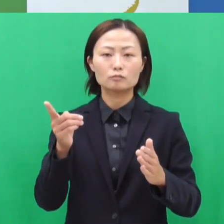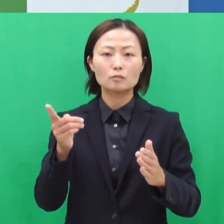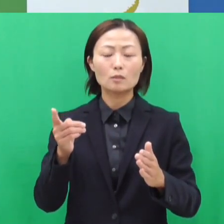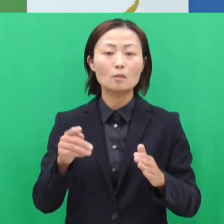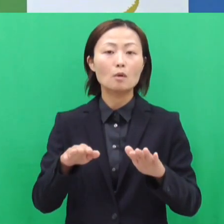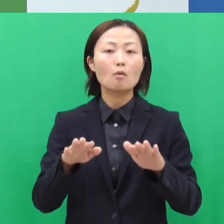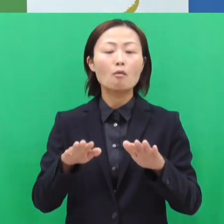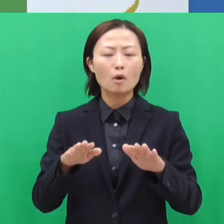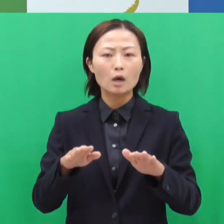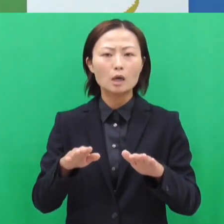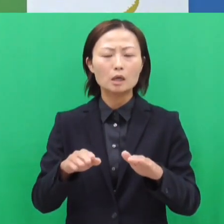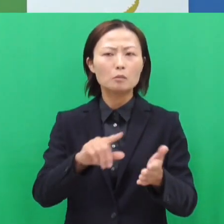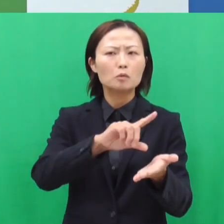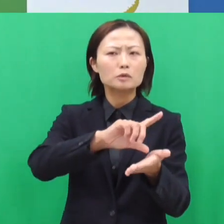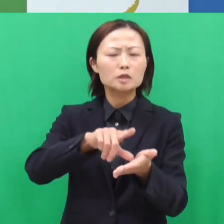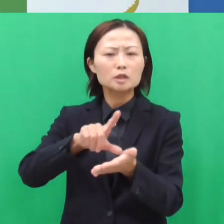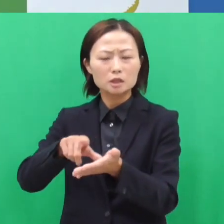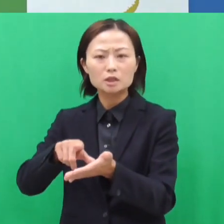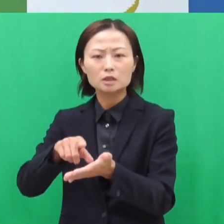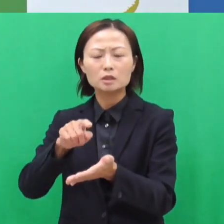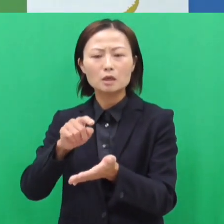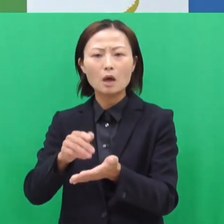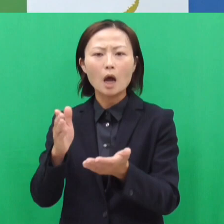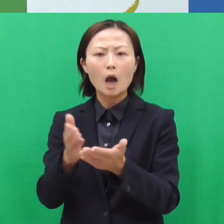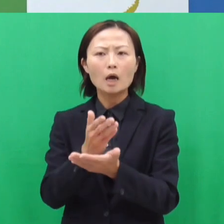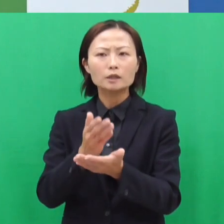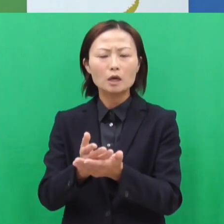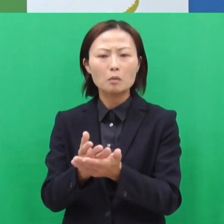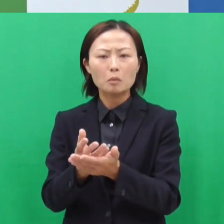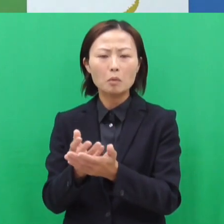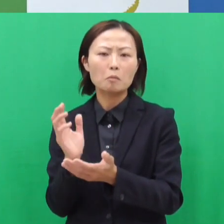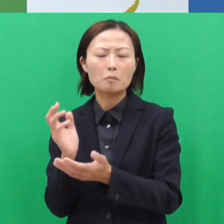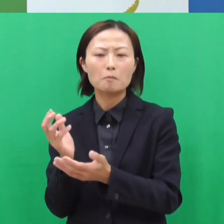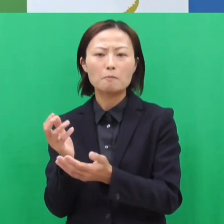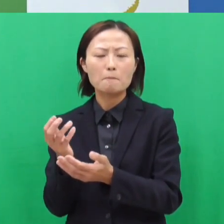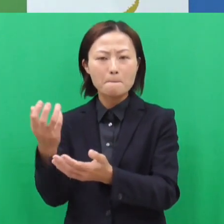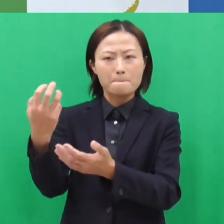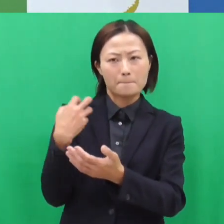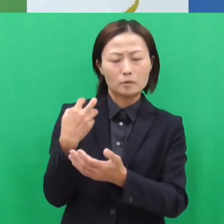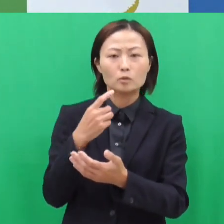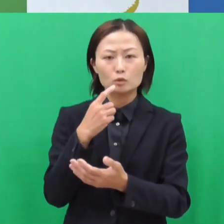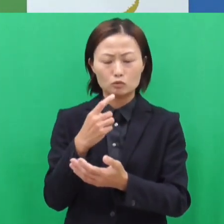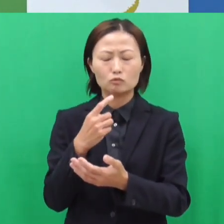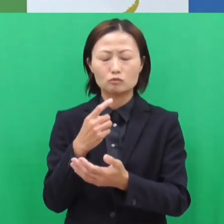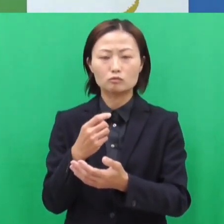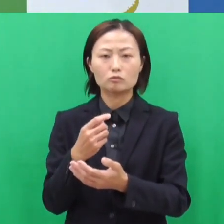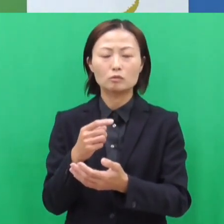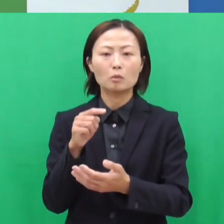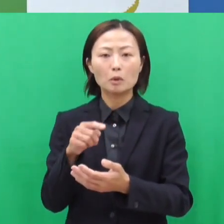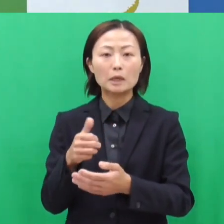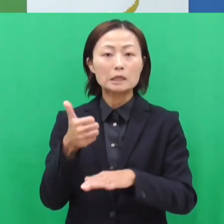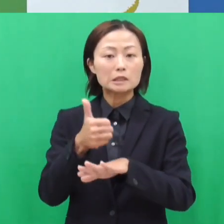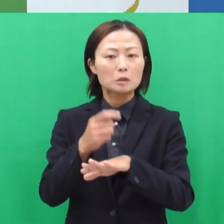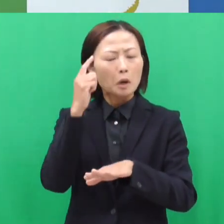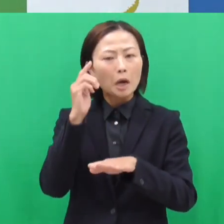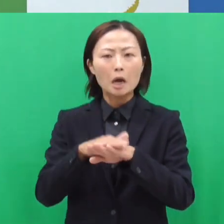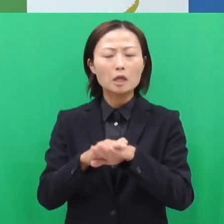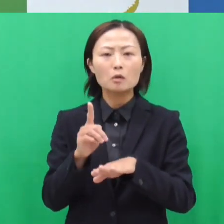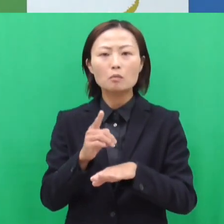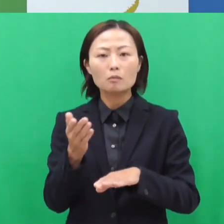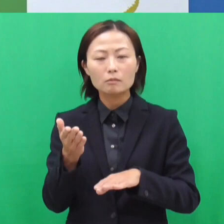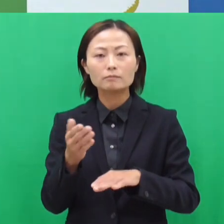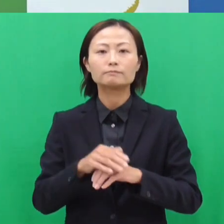2段階の対策だと自治体にその判断を委ねているという形になるかと思うんですけどこの構造についてはい